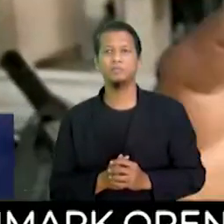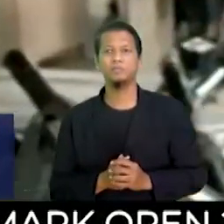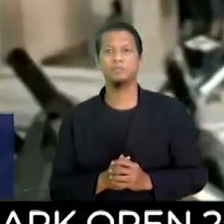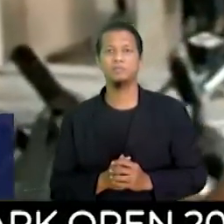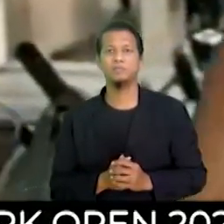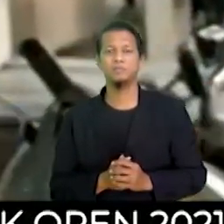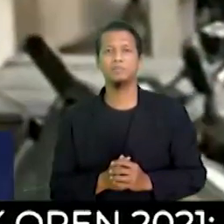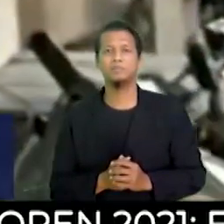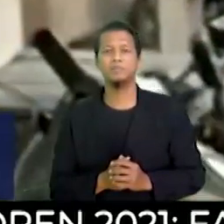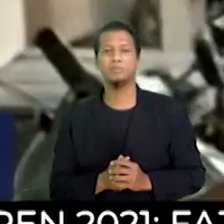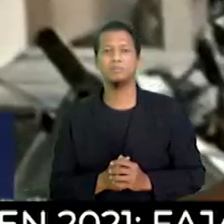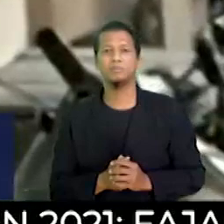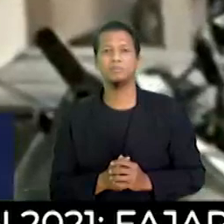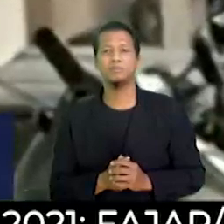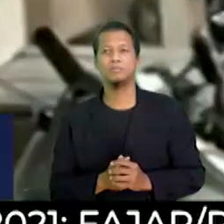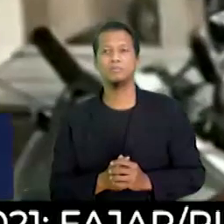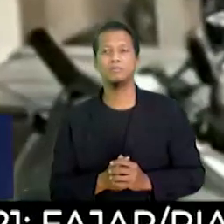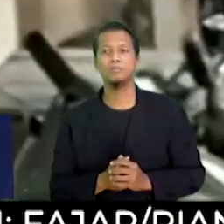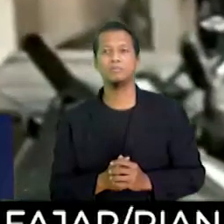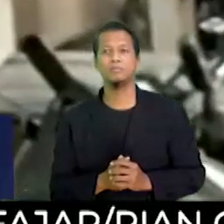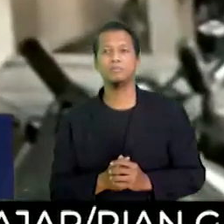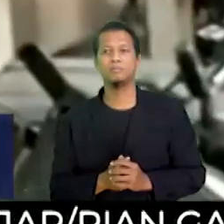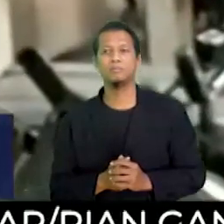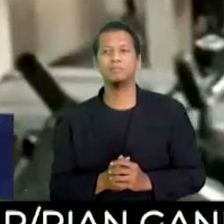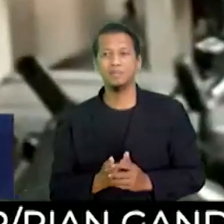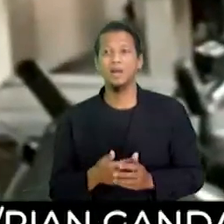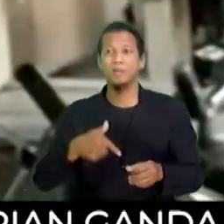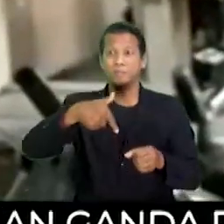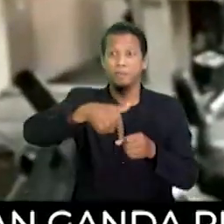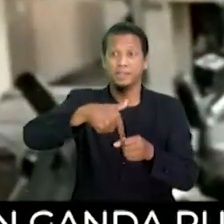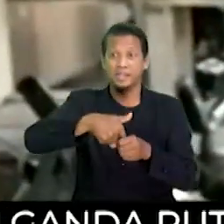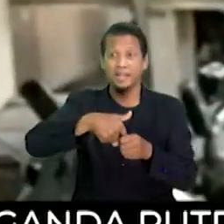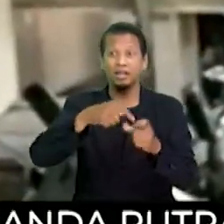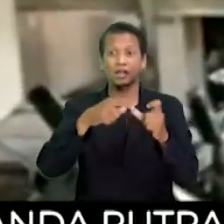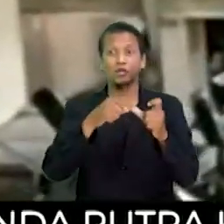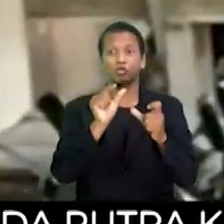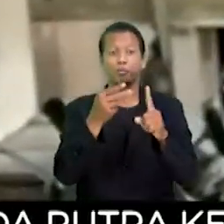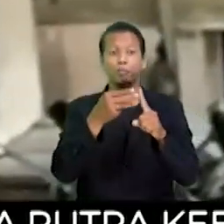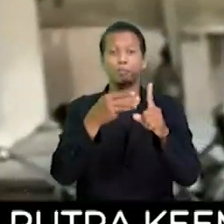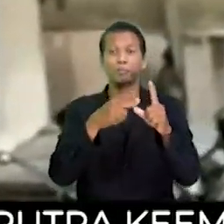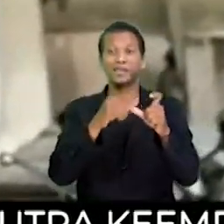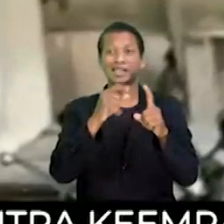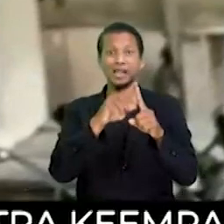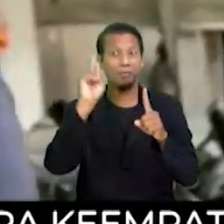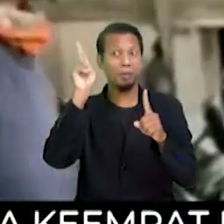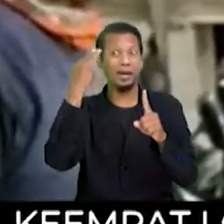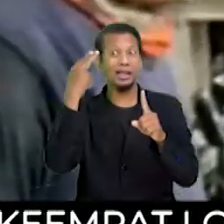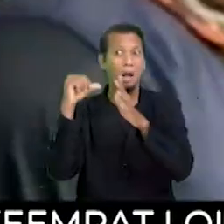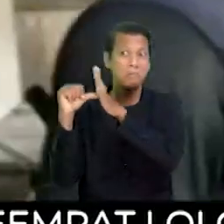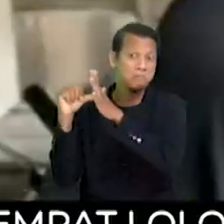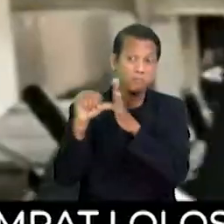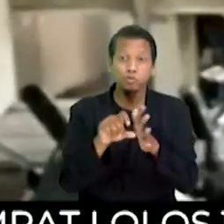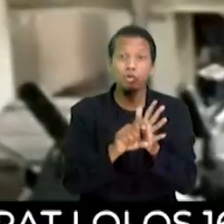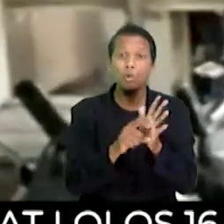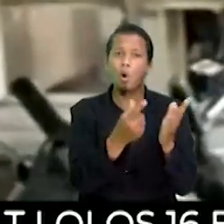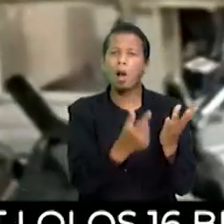Dipertanyakan bahwa subsidi ini untuk orang kaya atau orang miskin. Jadi selama ini minyak subsidi itu dibeli oleh troll-troll, Pak?